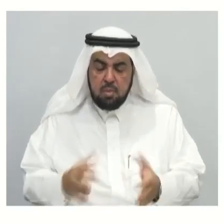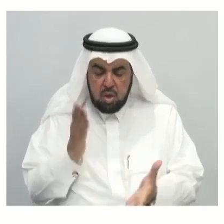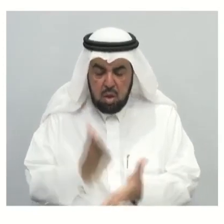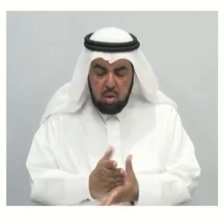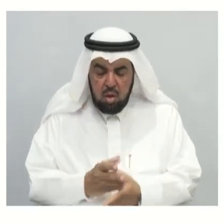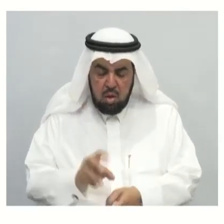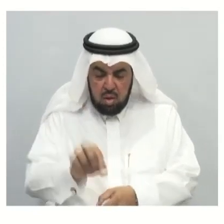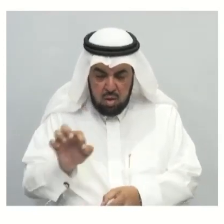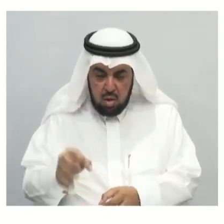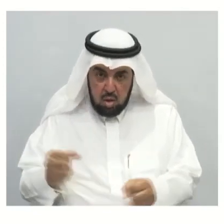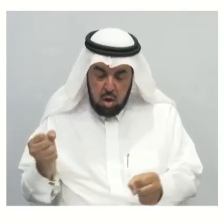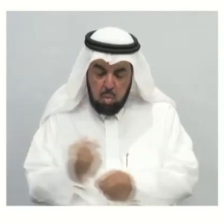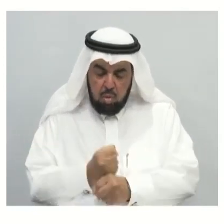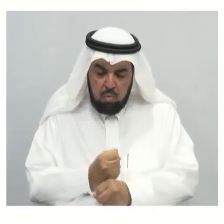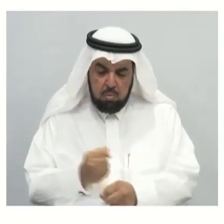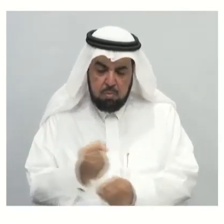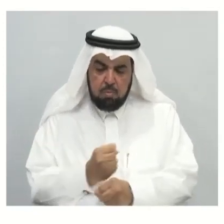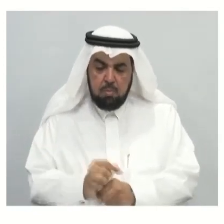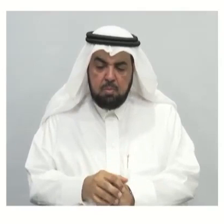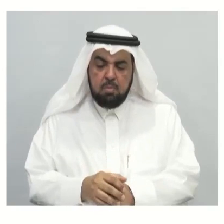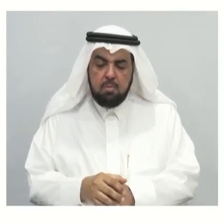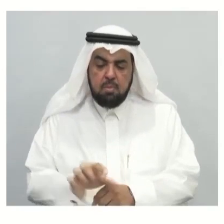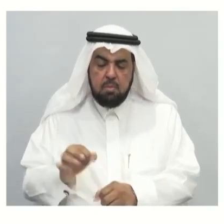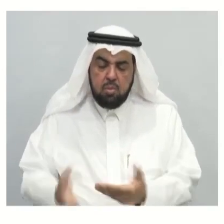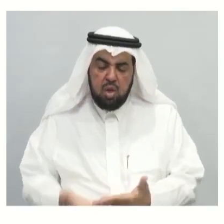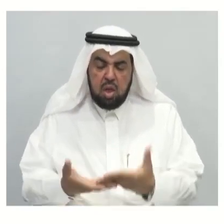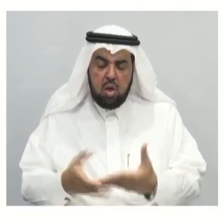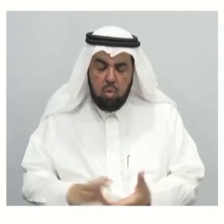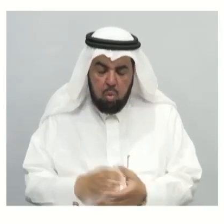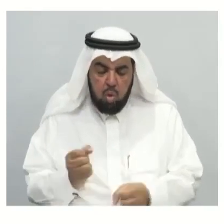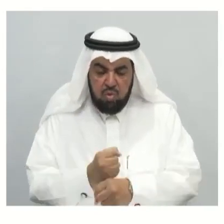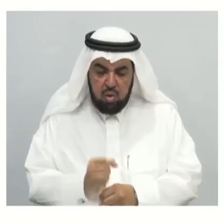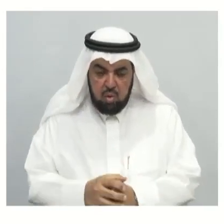لتعيين الامناء والامناء المساعدين